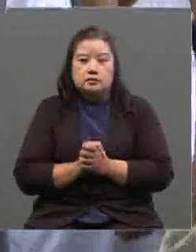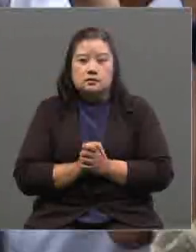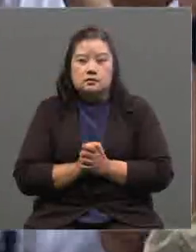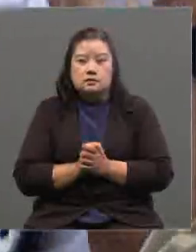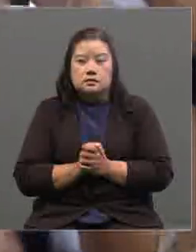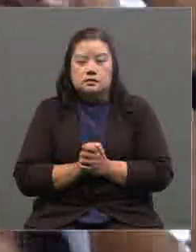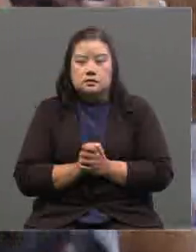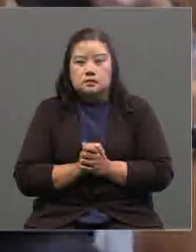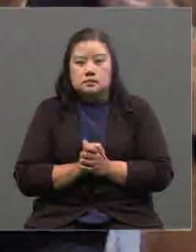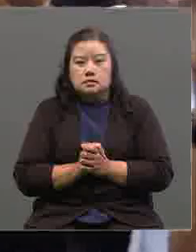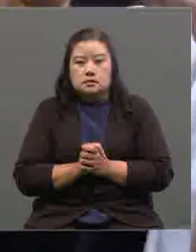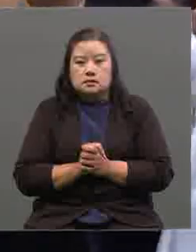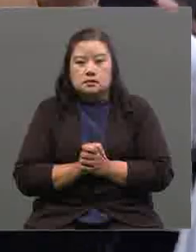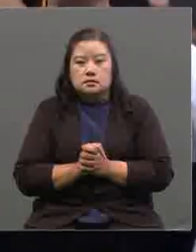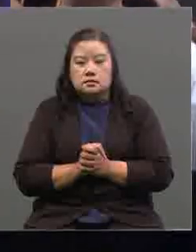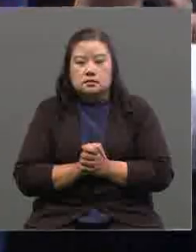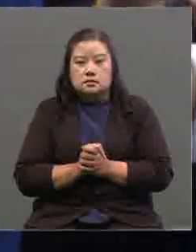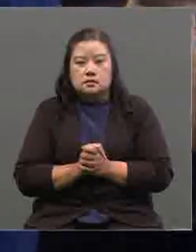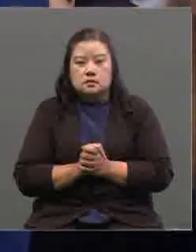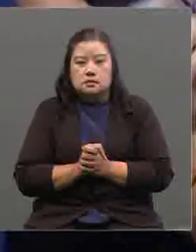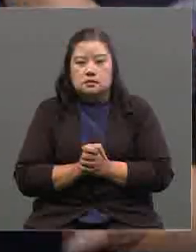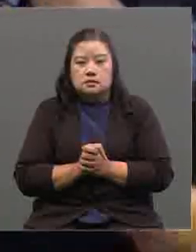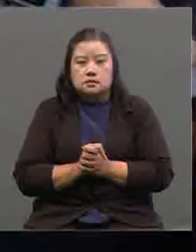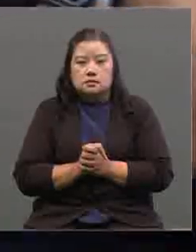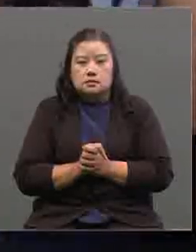โอ้มันถึงเวลามันจบเมื่อกี้ครับครับ